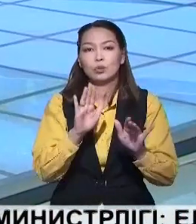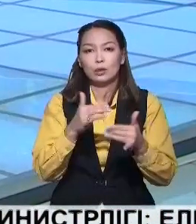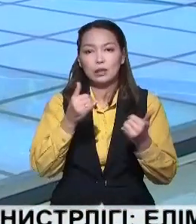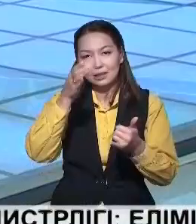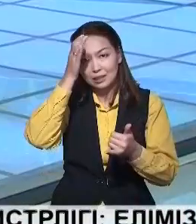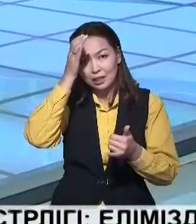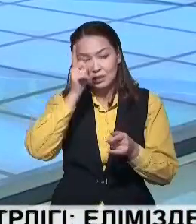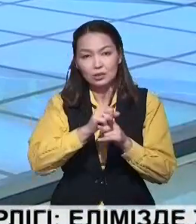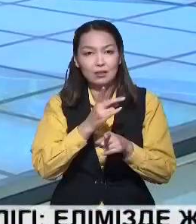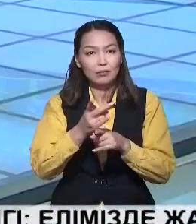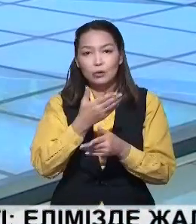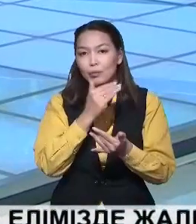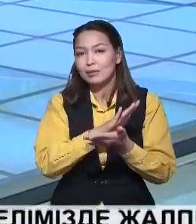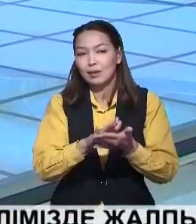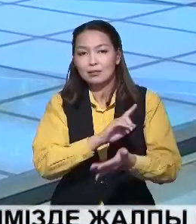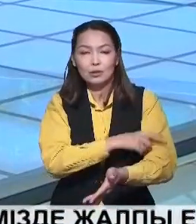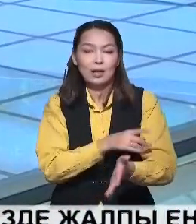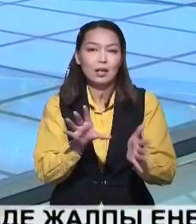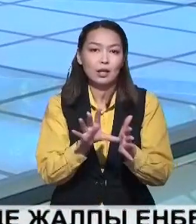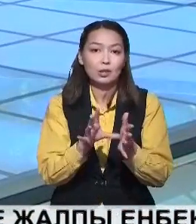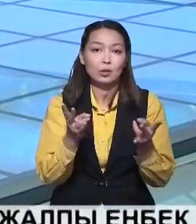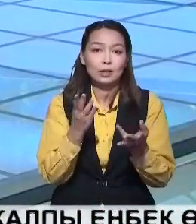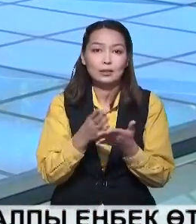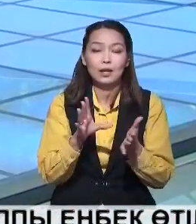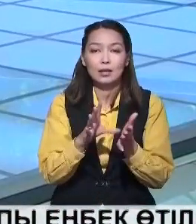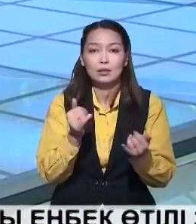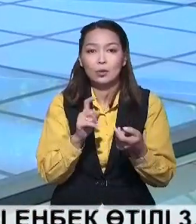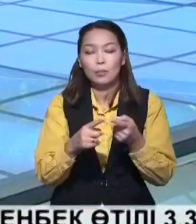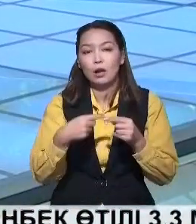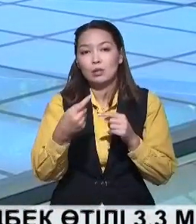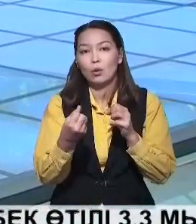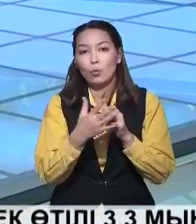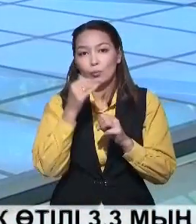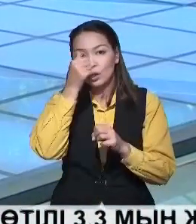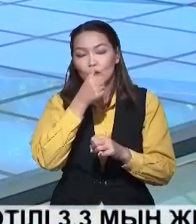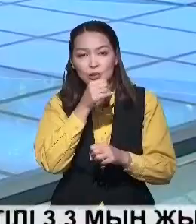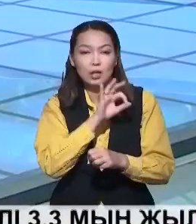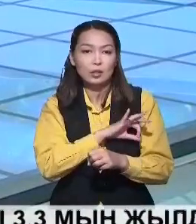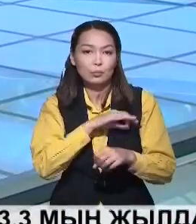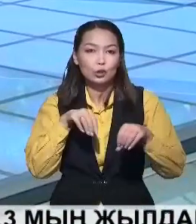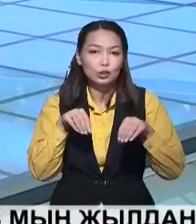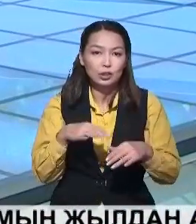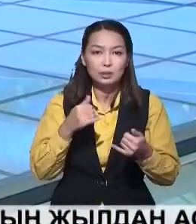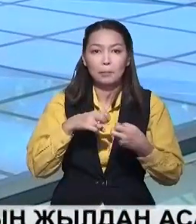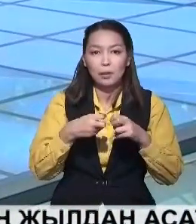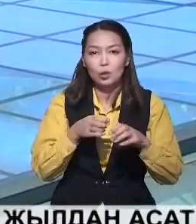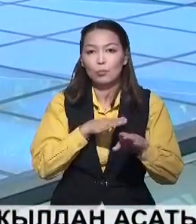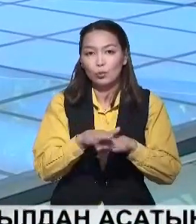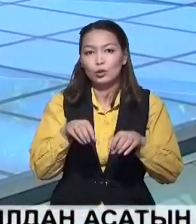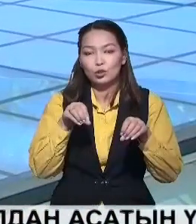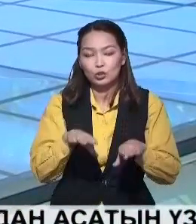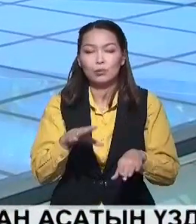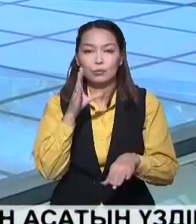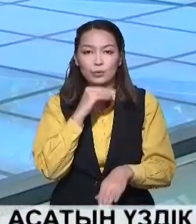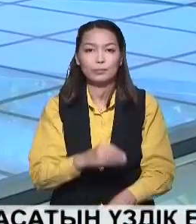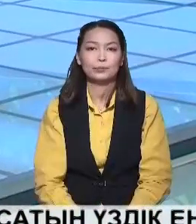зияны жоқ, таза қуат көзін өндіру керек деп отыр. Энергияға қатысты алдағы 15 жылда қабылданатын шешімдер мәселенің түбегейлі шешілуіне